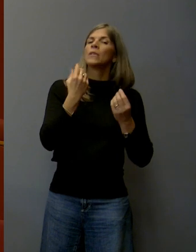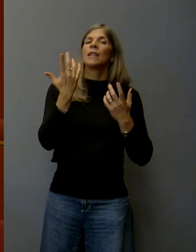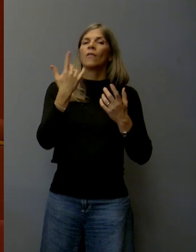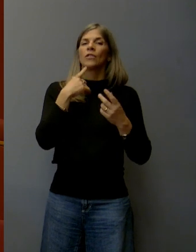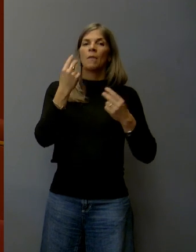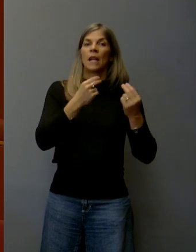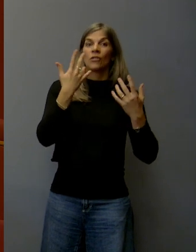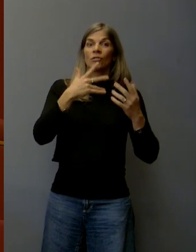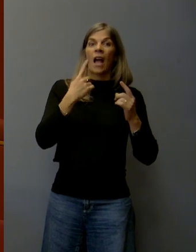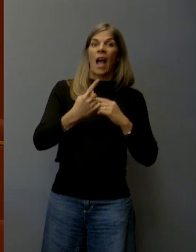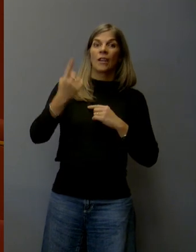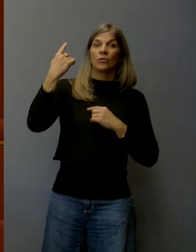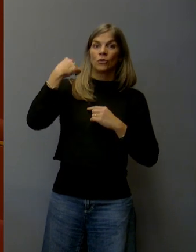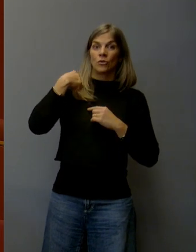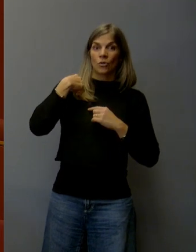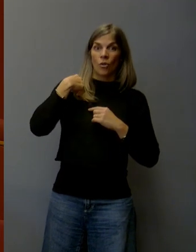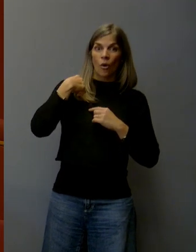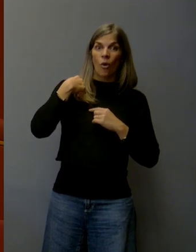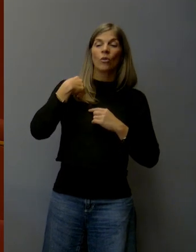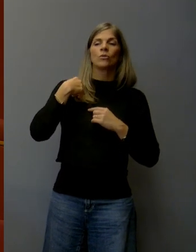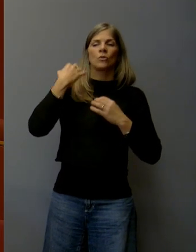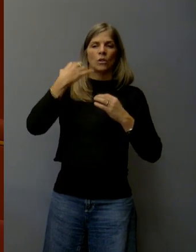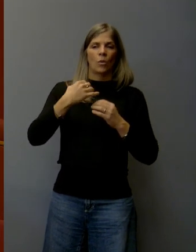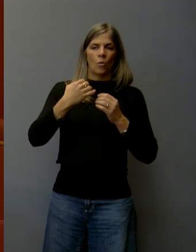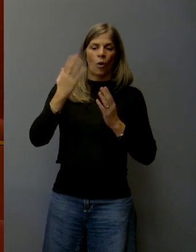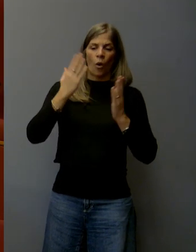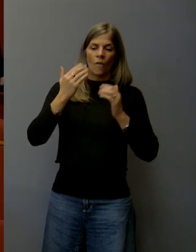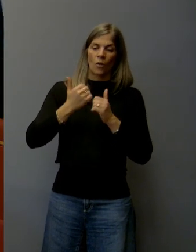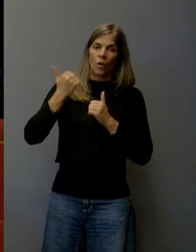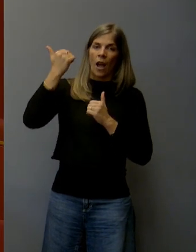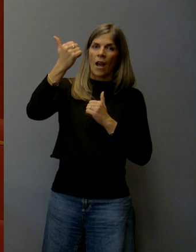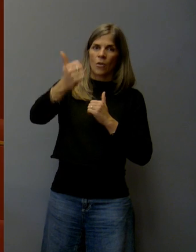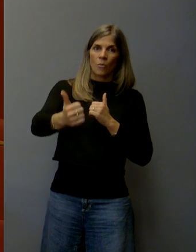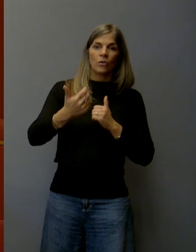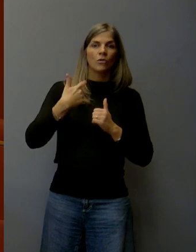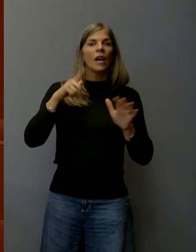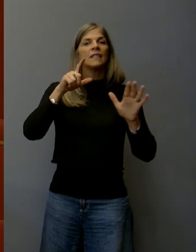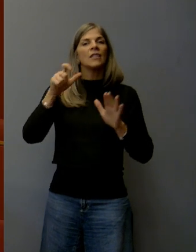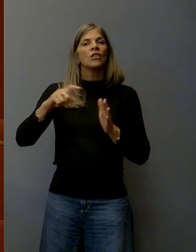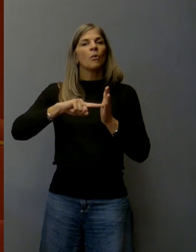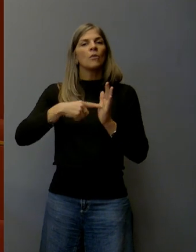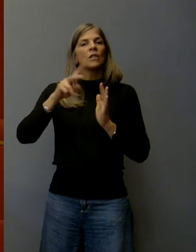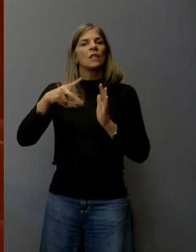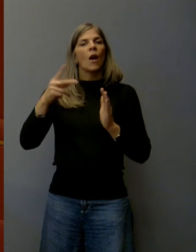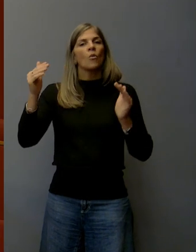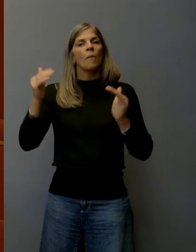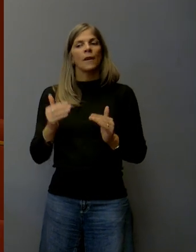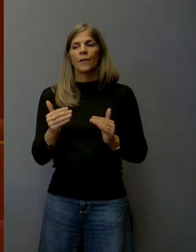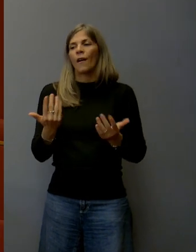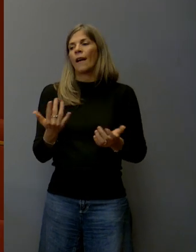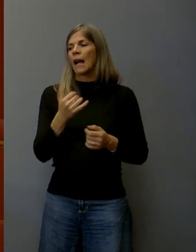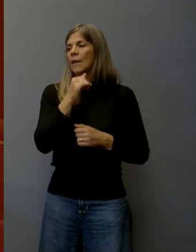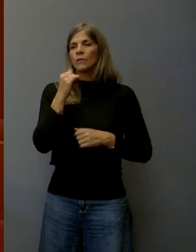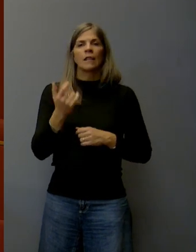all'anno scorso all'anno in corso l'anno prossimo ho 700 milioni di euro in meno a disposizione è inutile ci sediamo a un tavolo